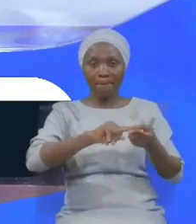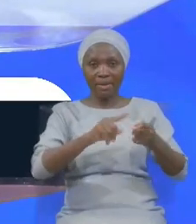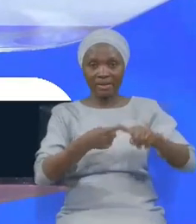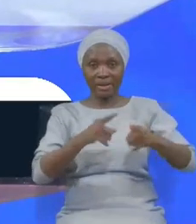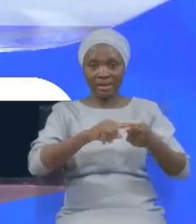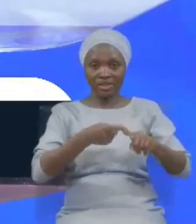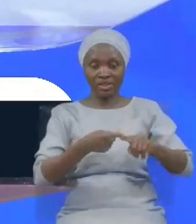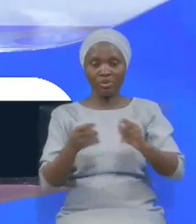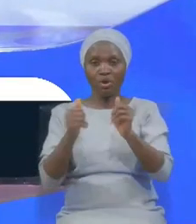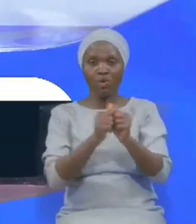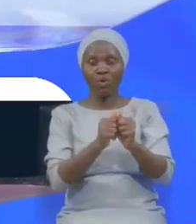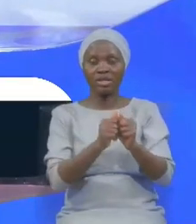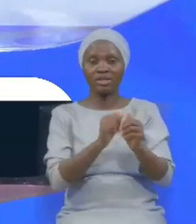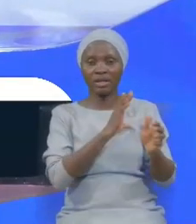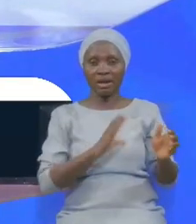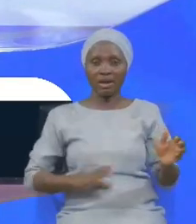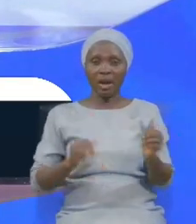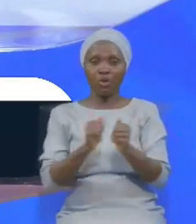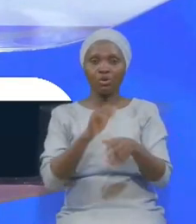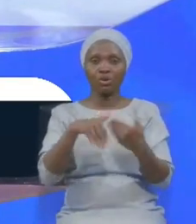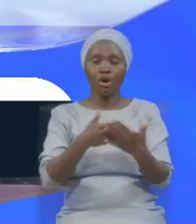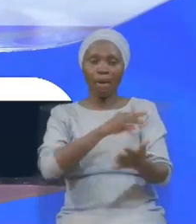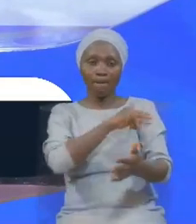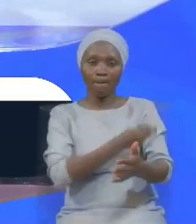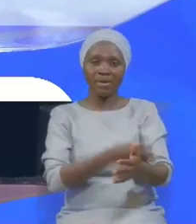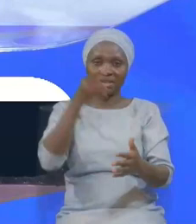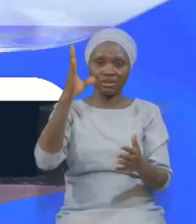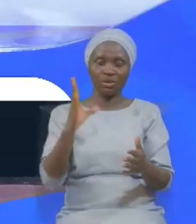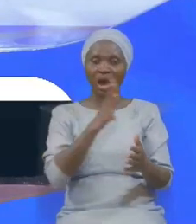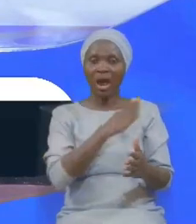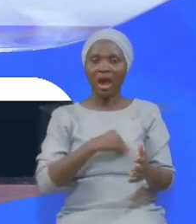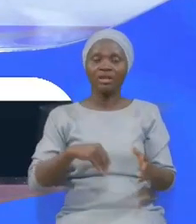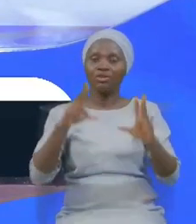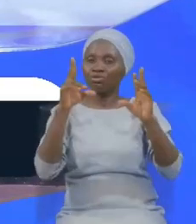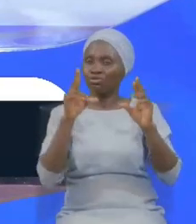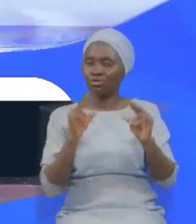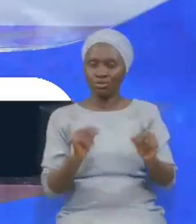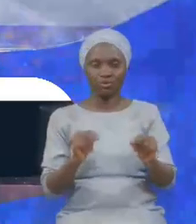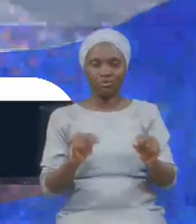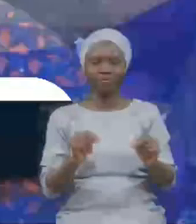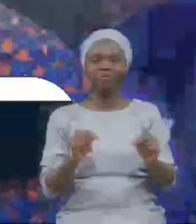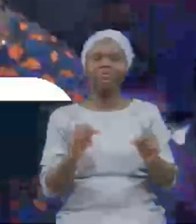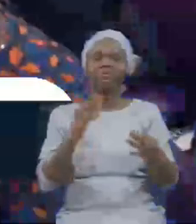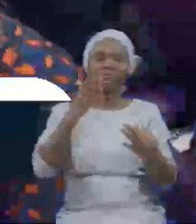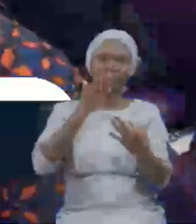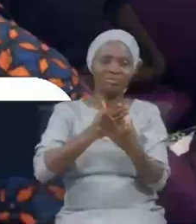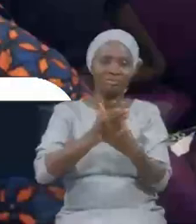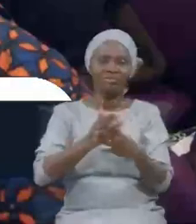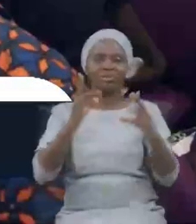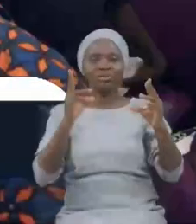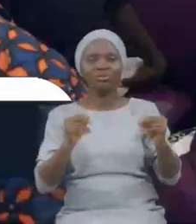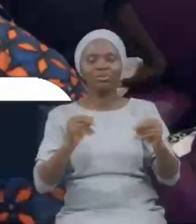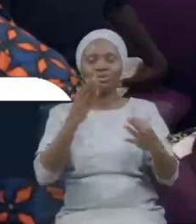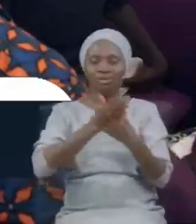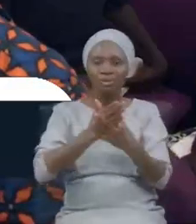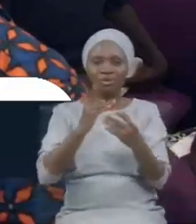obstacle. Le partenariat avec Christ, avec le Dieu Tout-Puissant. Pas de restriction. Le partenariat qui vient à vous ce soir, quelque chose de grand va